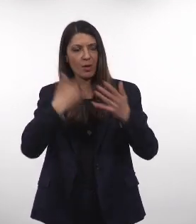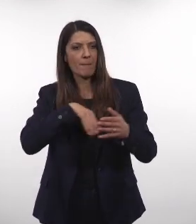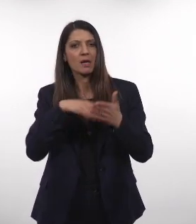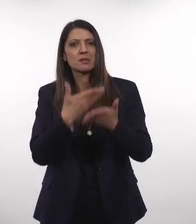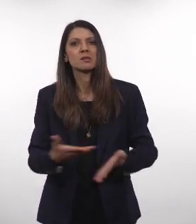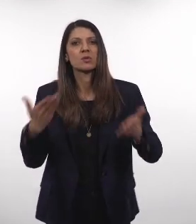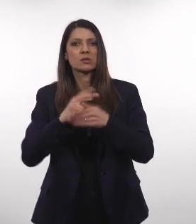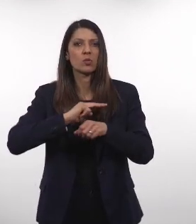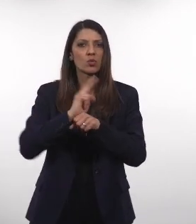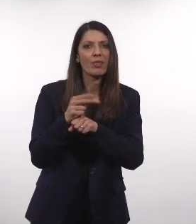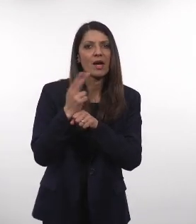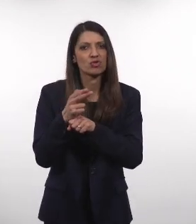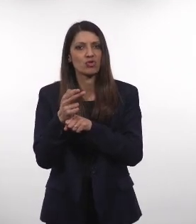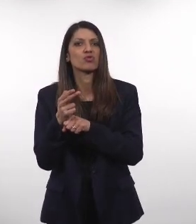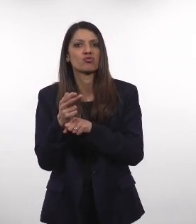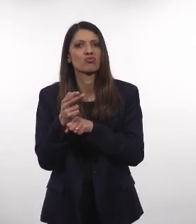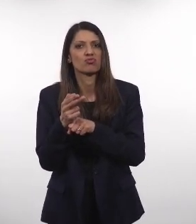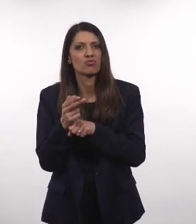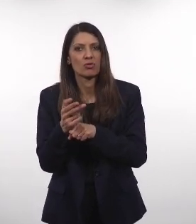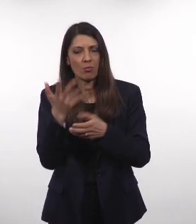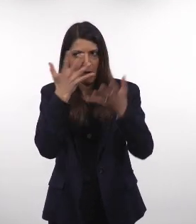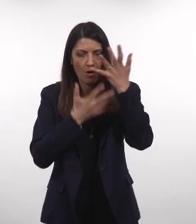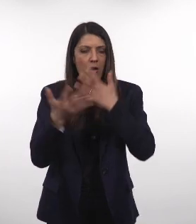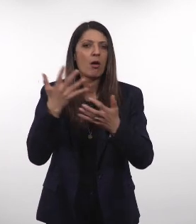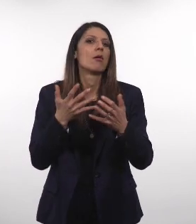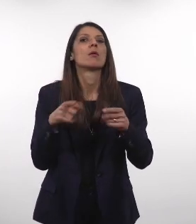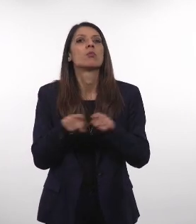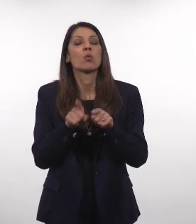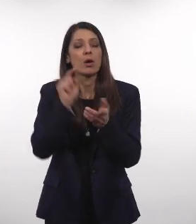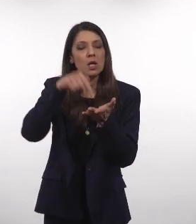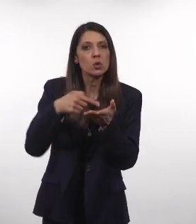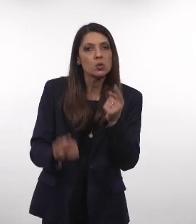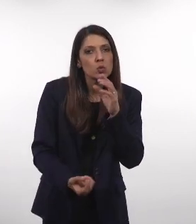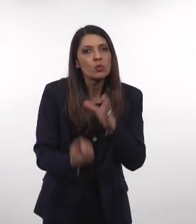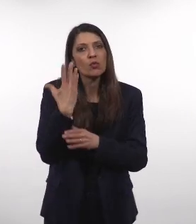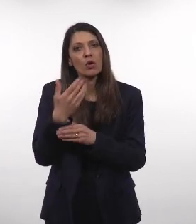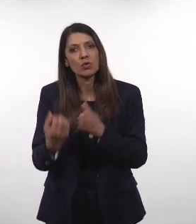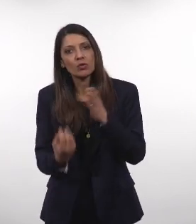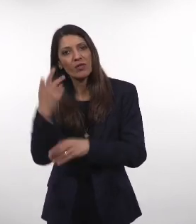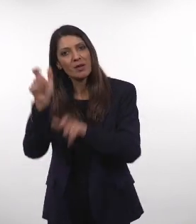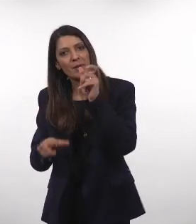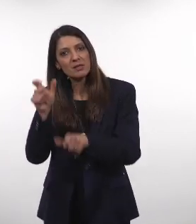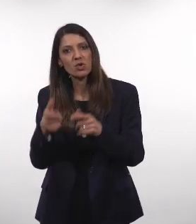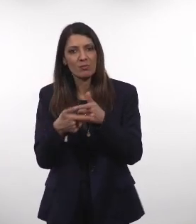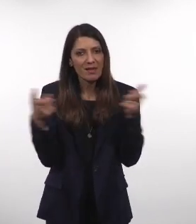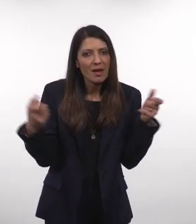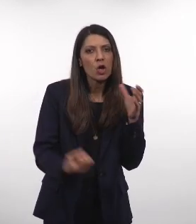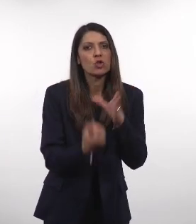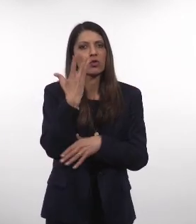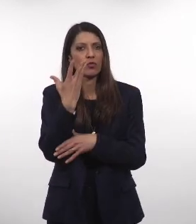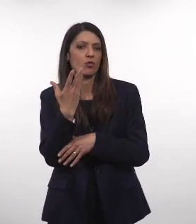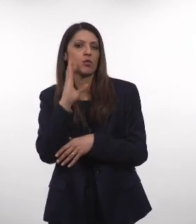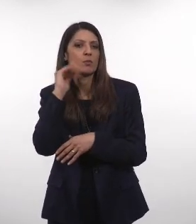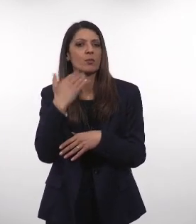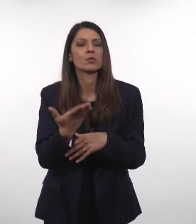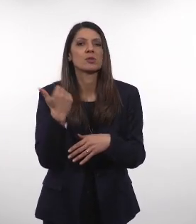conditions du tournage d'aujourd'hui, avec un lieu nouveau et des personnes nouvelles, du matériel nouveau, ce qui fait